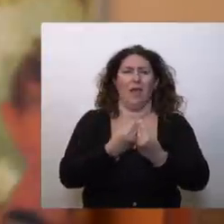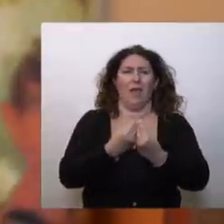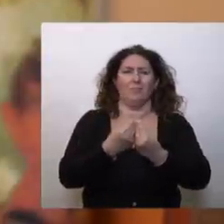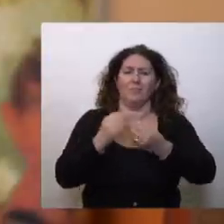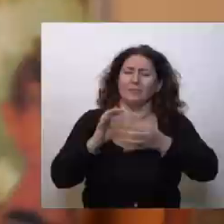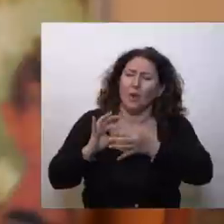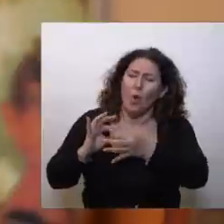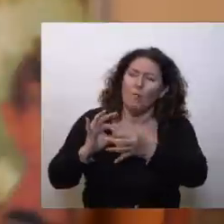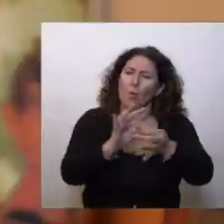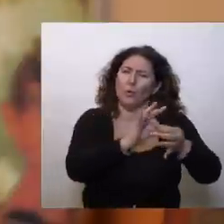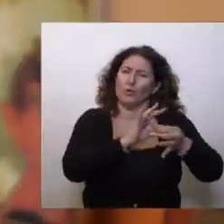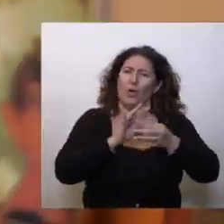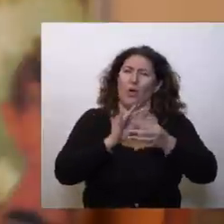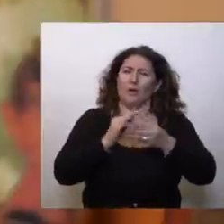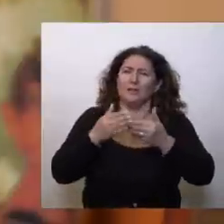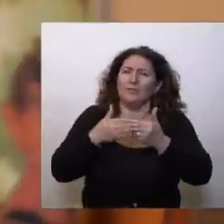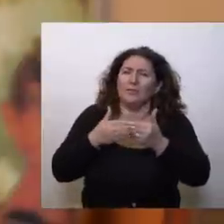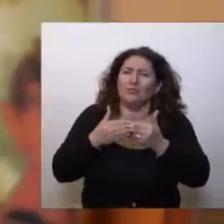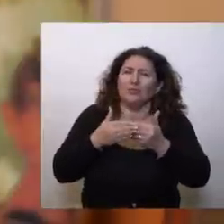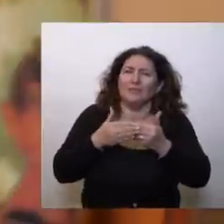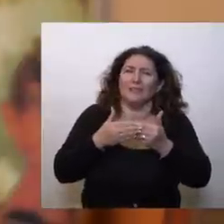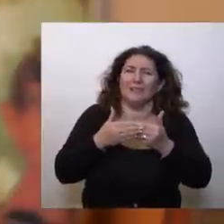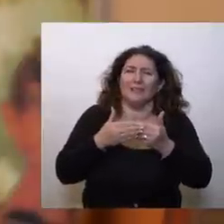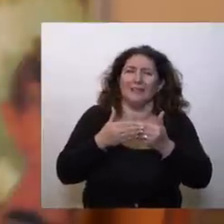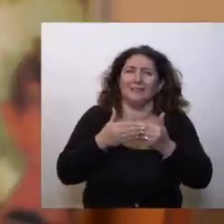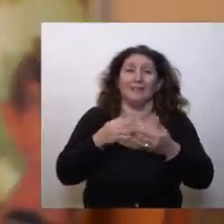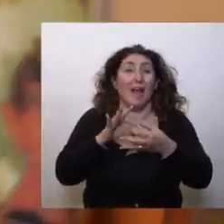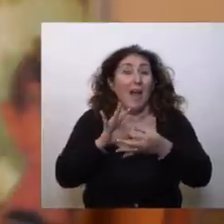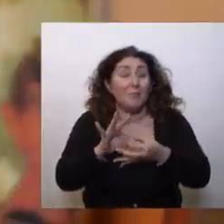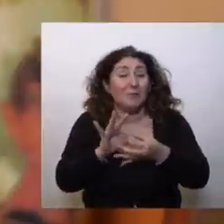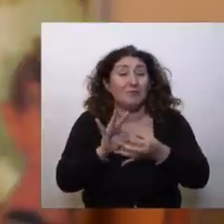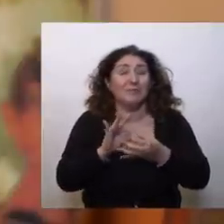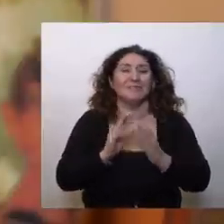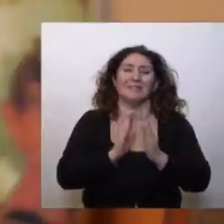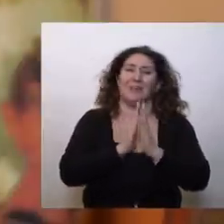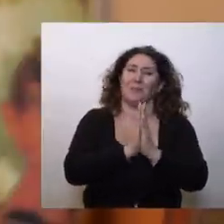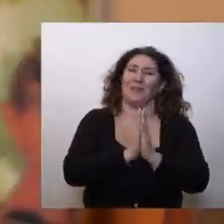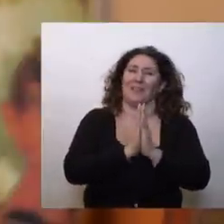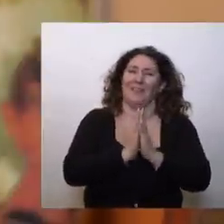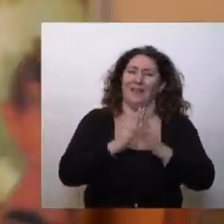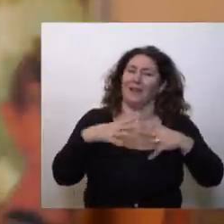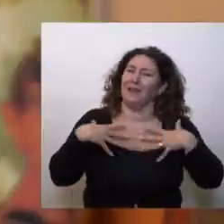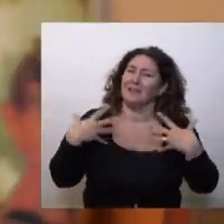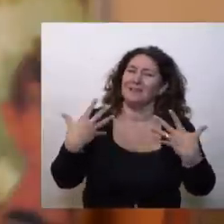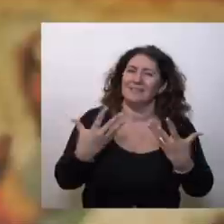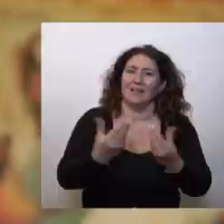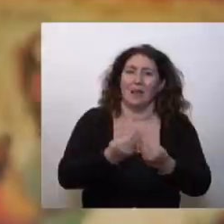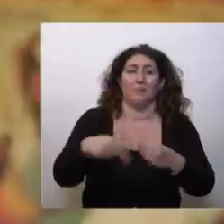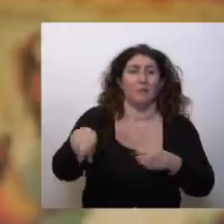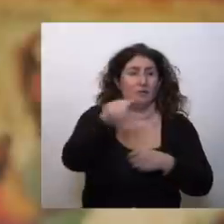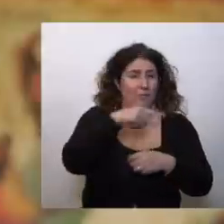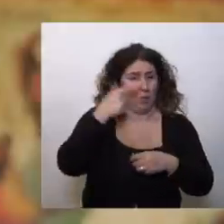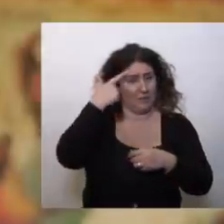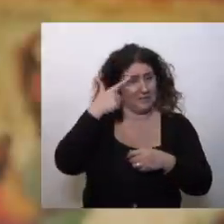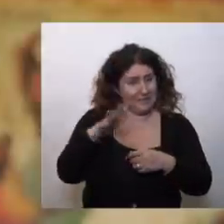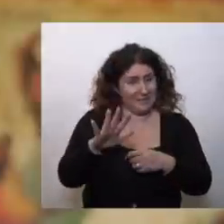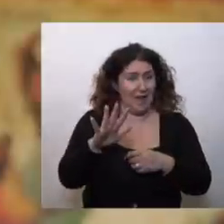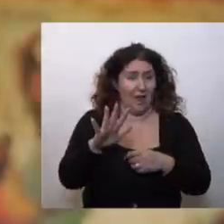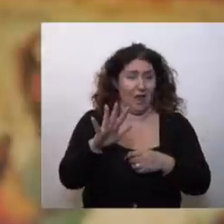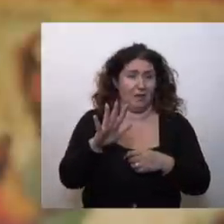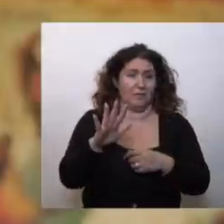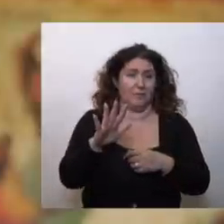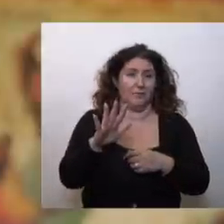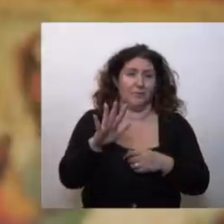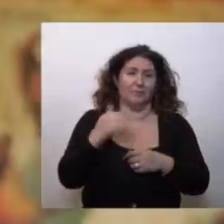agli altri, nell'amicizia e nella preghiera. Come sapete, speriamo con